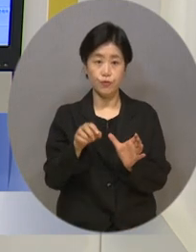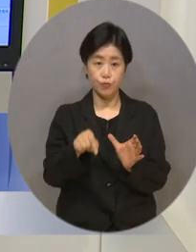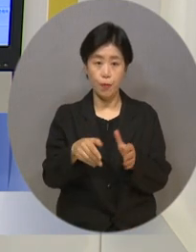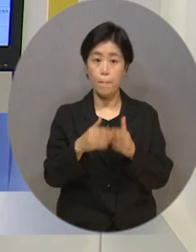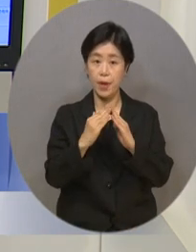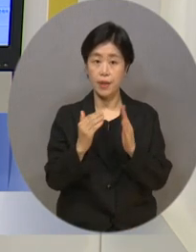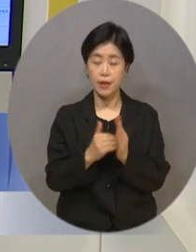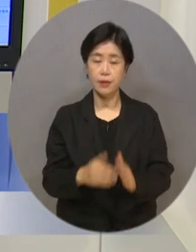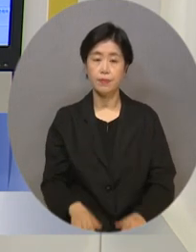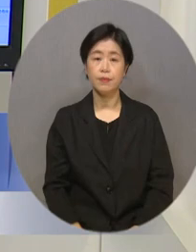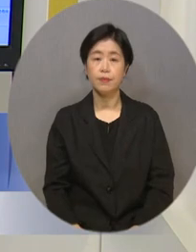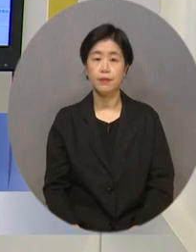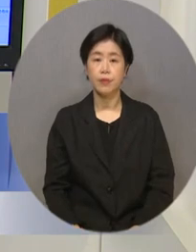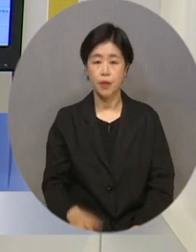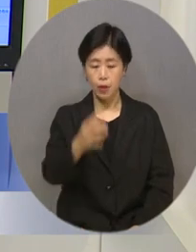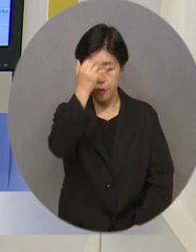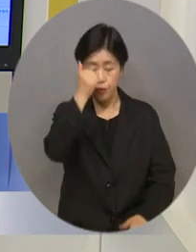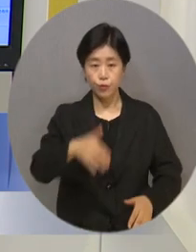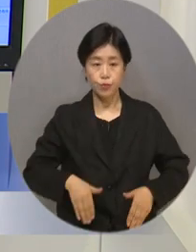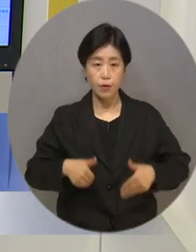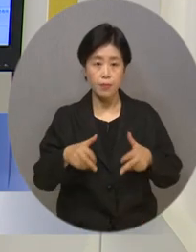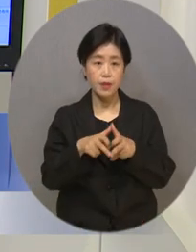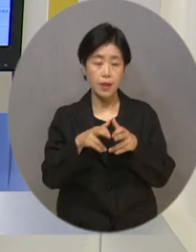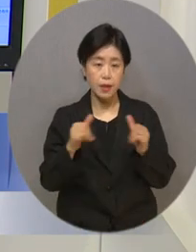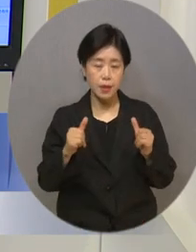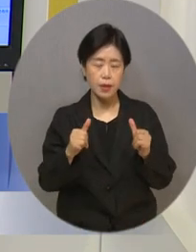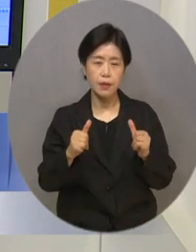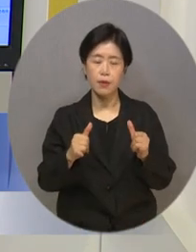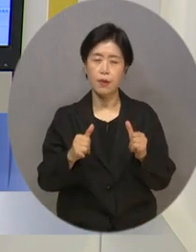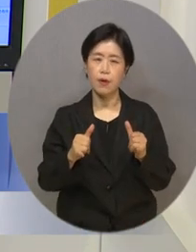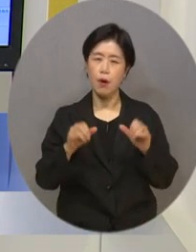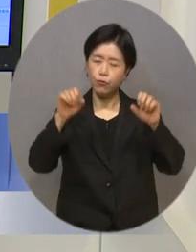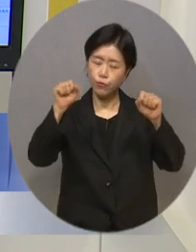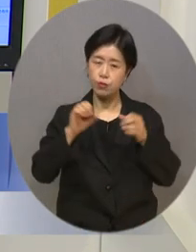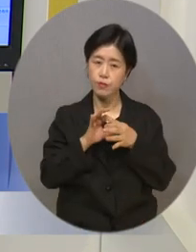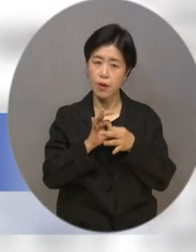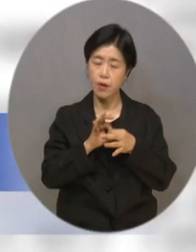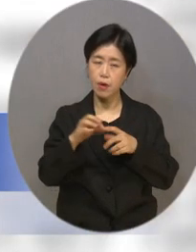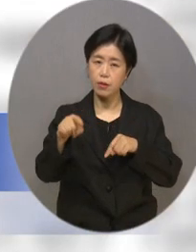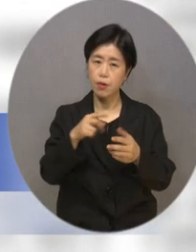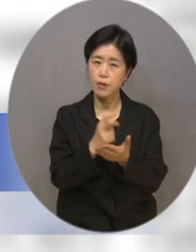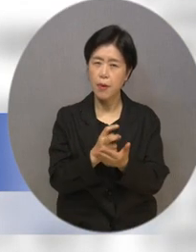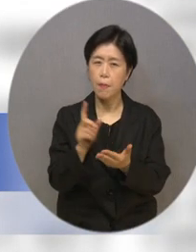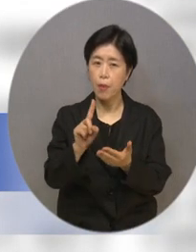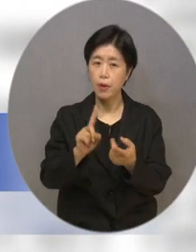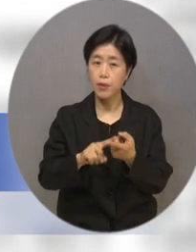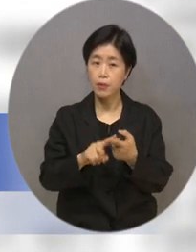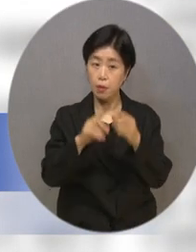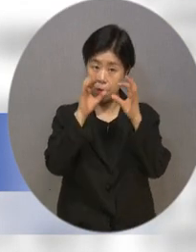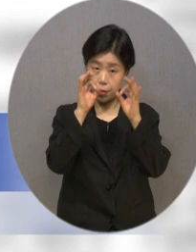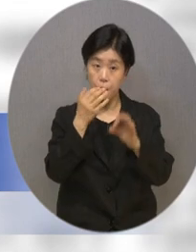충청남도의 장애인 체육정책을 살펴볼 수 있는 기사가 소개되고 있는데요 김태음도지사는